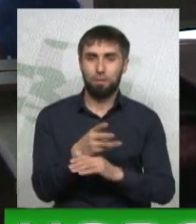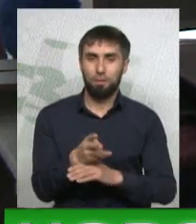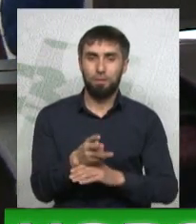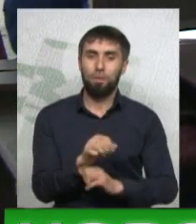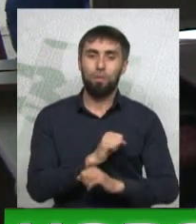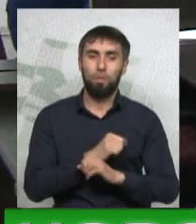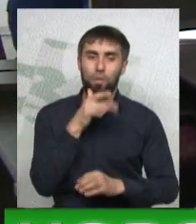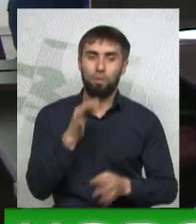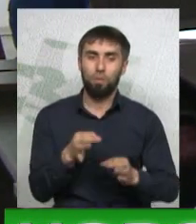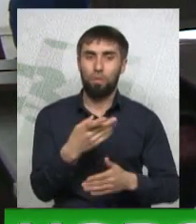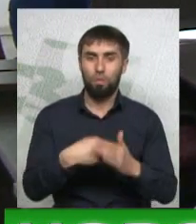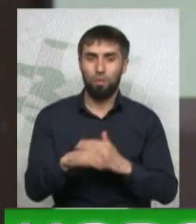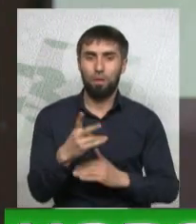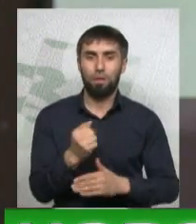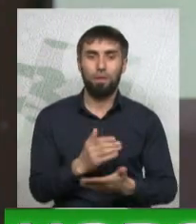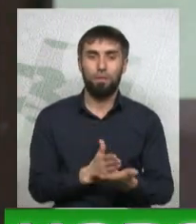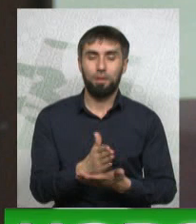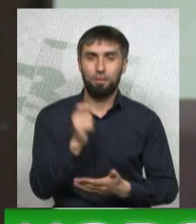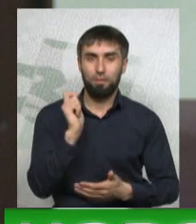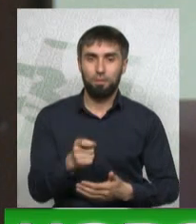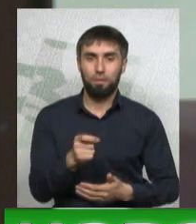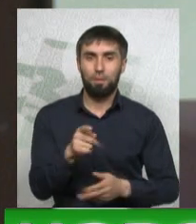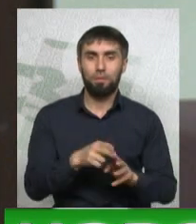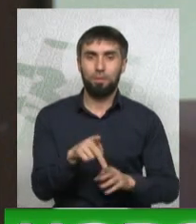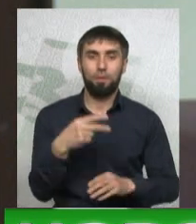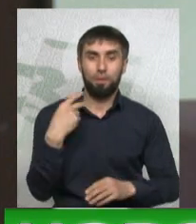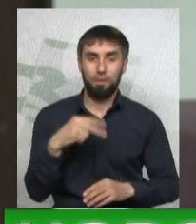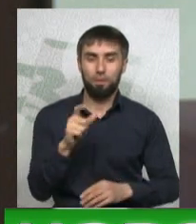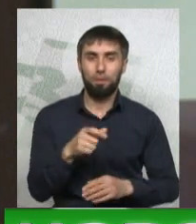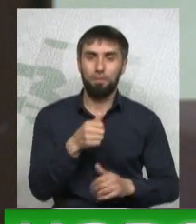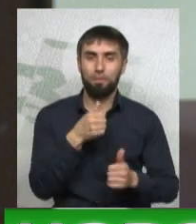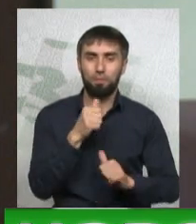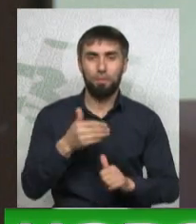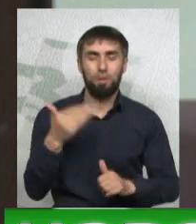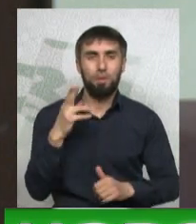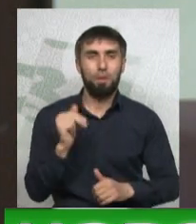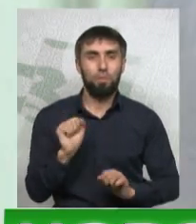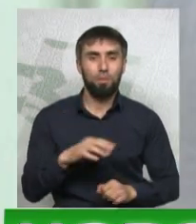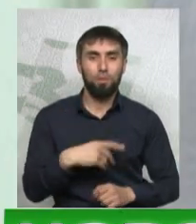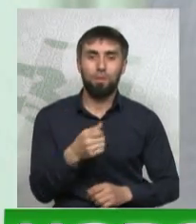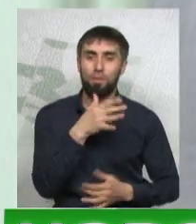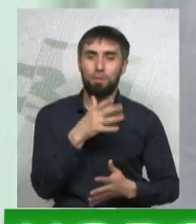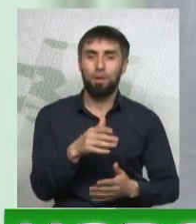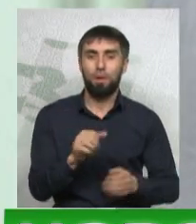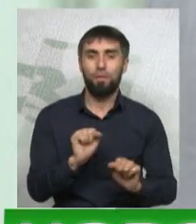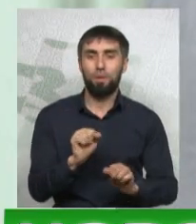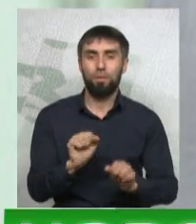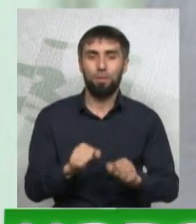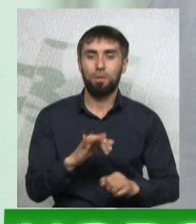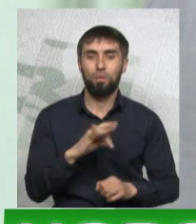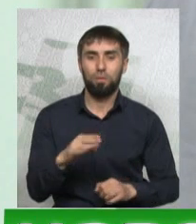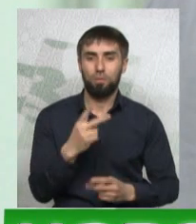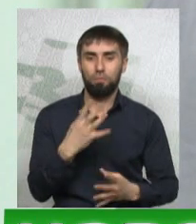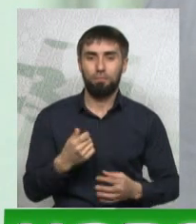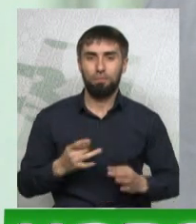перерыве, когда судья удаляется для вынесения приговора, подсудимый, вероятно, пытаясь предугадать вердикт, выведать у адвоката возможный исход,